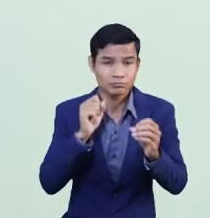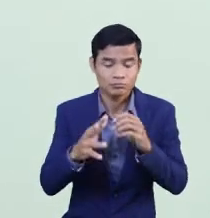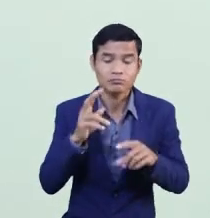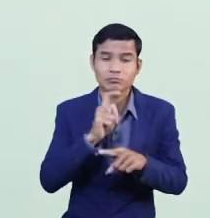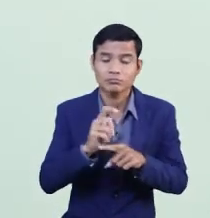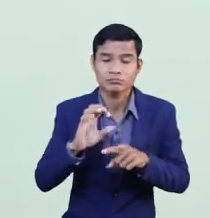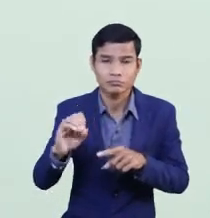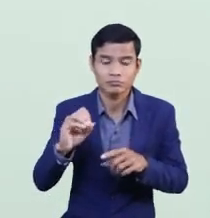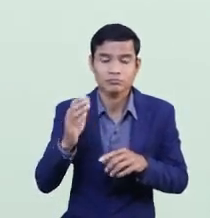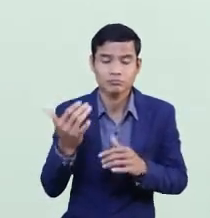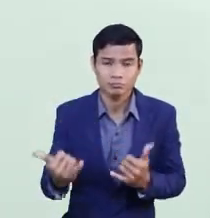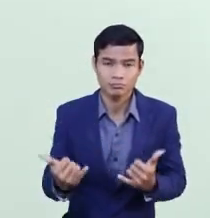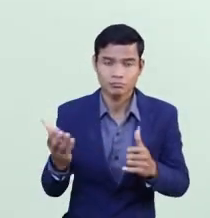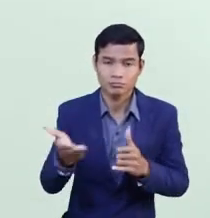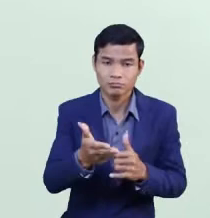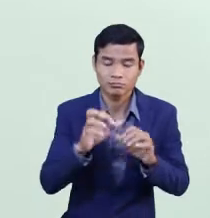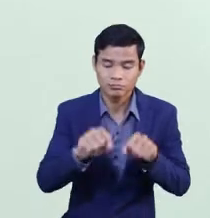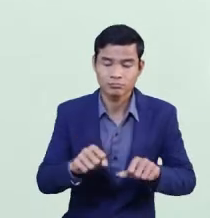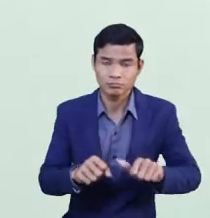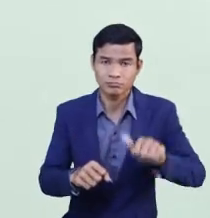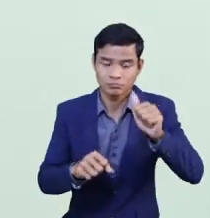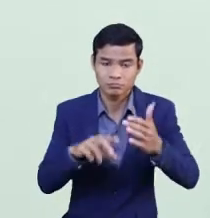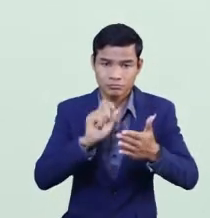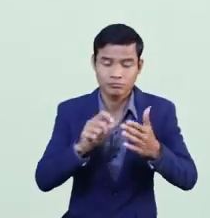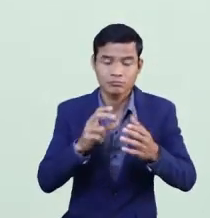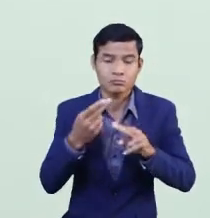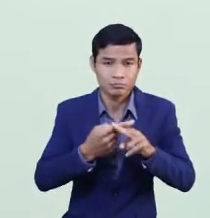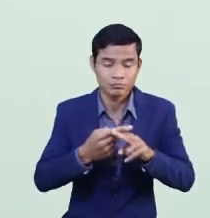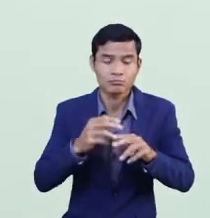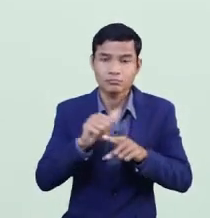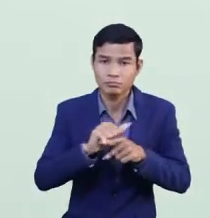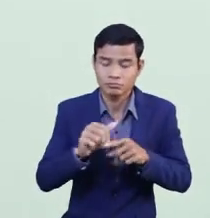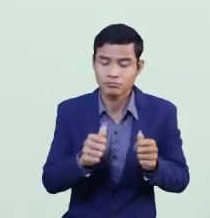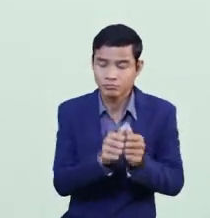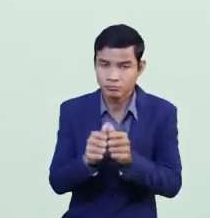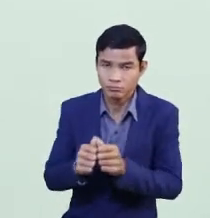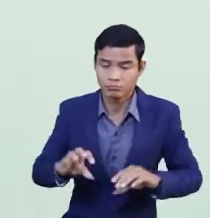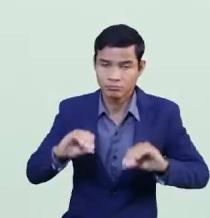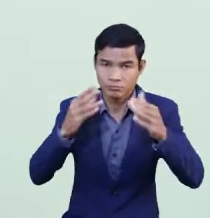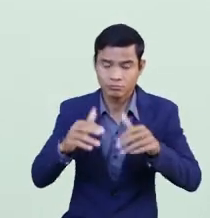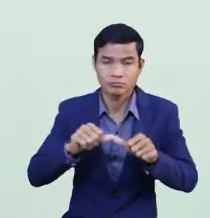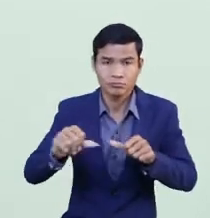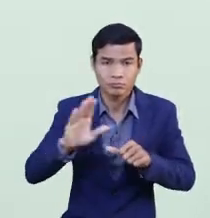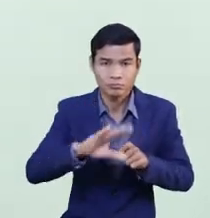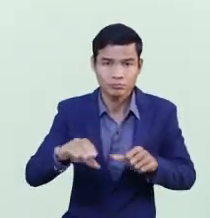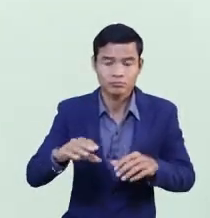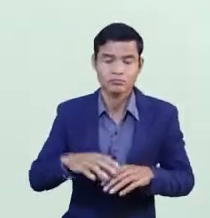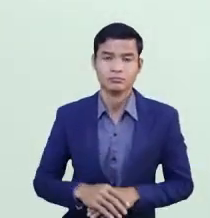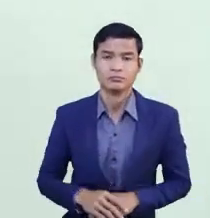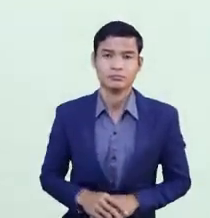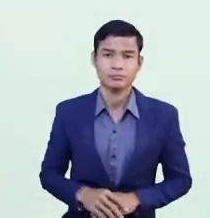ណាស់តោះអញ្ចឹងឥឡូវកូននៅកណ្ដាលឈ្នួនឡើងមកអនុវត្តលំហាត់ជាមួយអ្នកគ្រូបន្តទៀតណាកូនណាតោះ